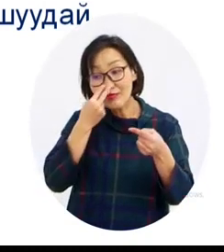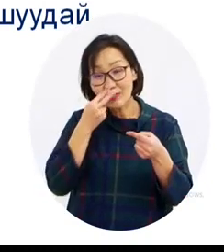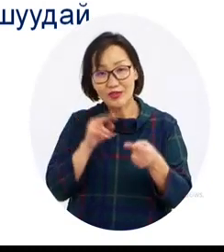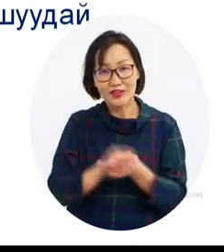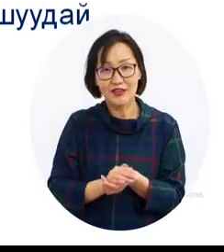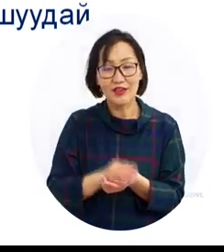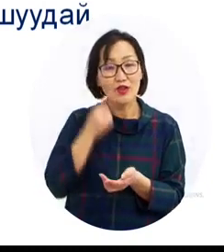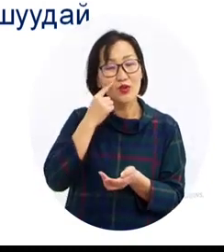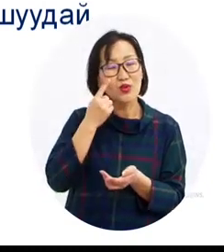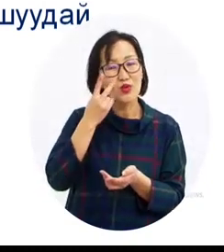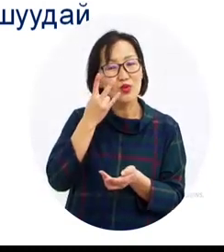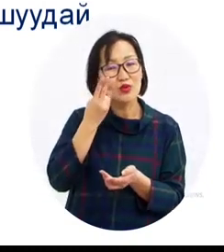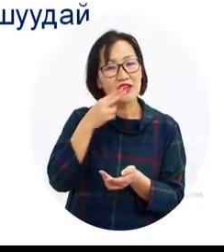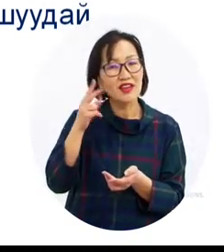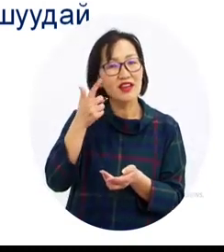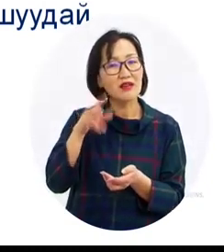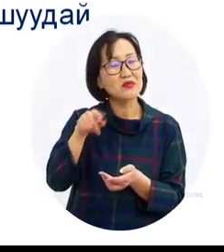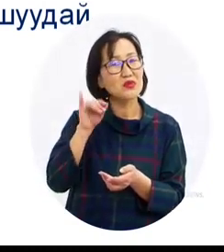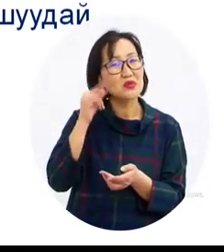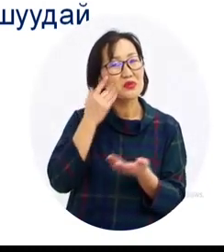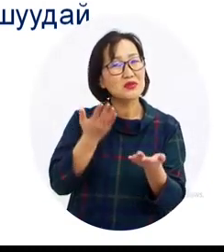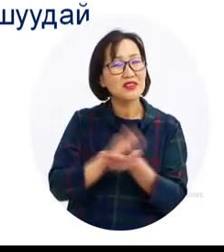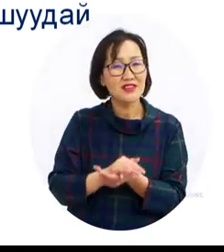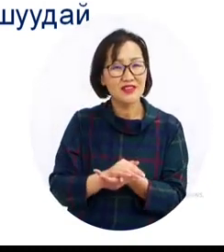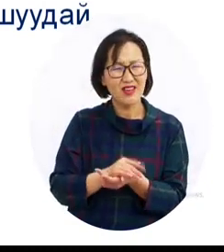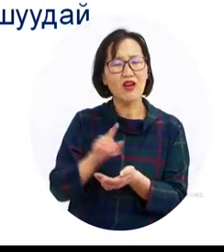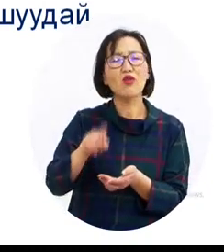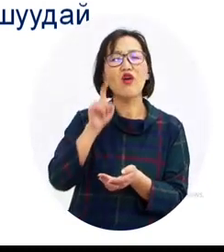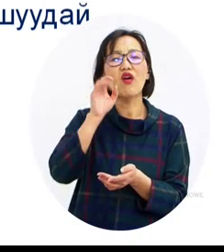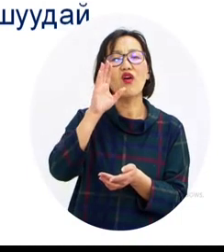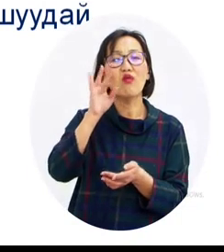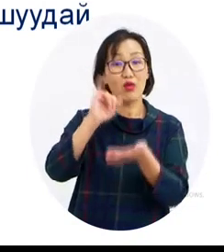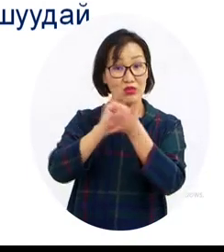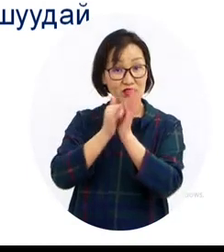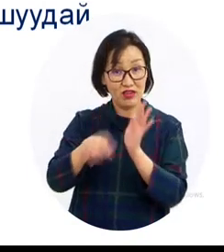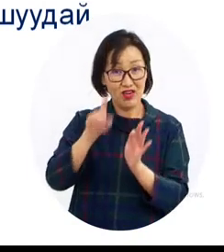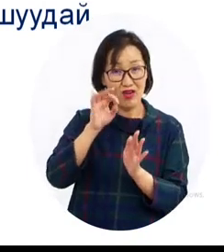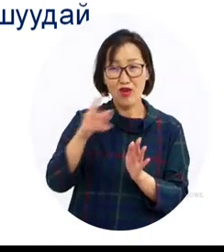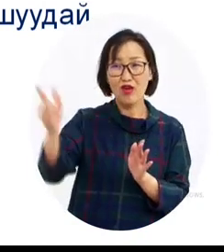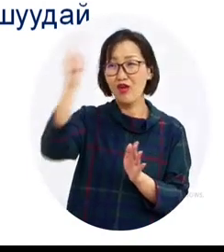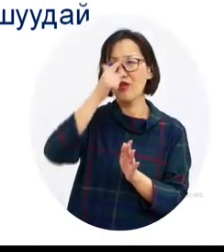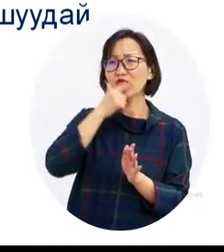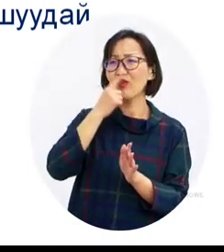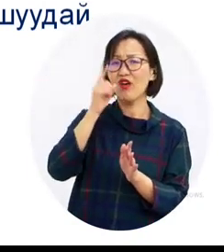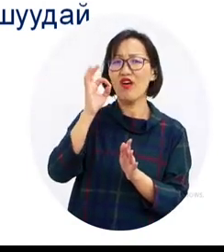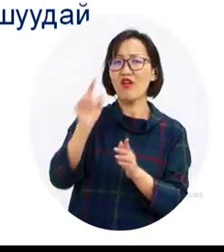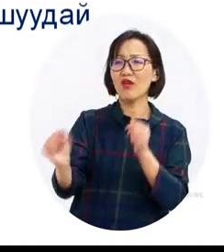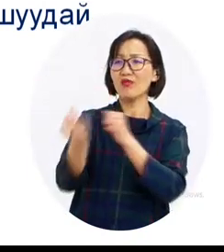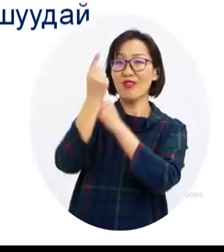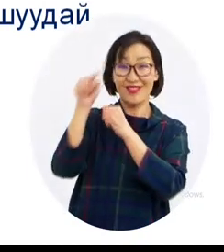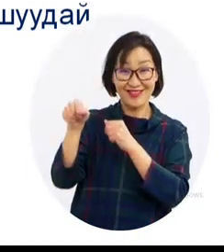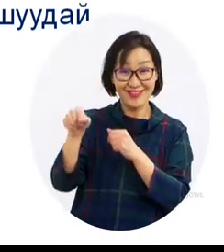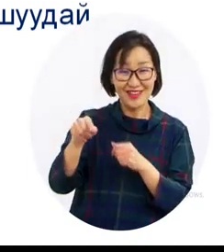хийцгээе. За нүдний гин гэдэг юу гэж бодож байна та нар? Ховор гэсэн утгатай санаа байгаа тий. Нүдний